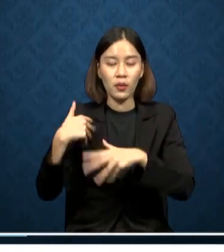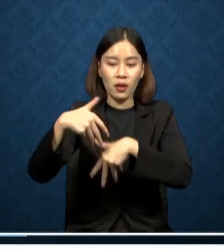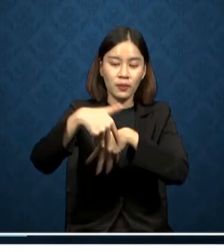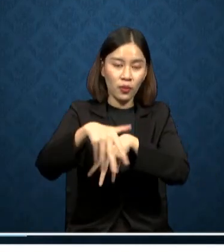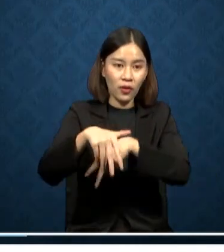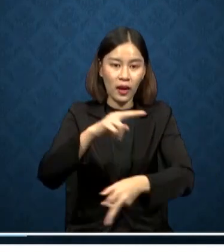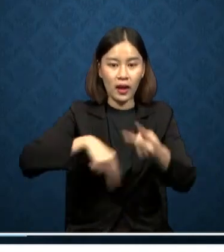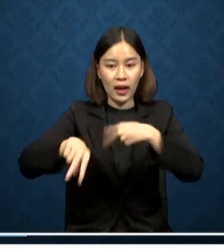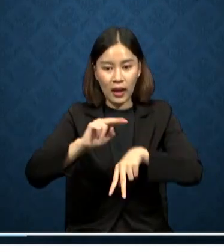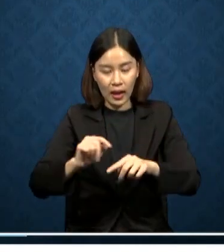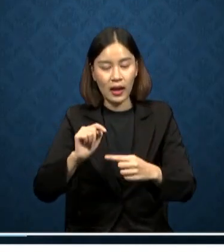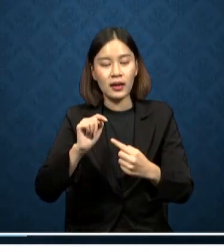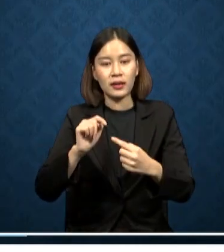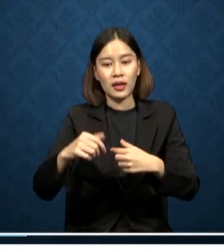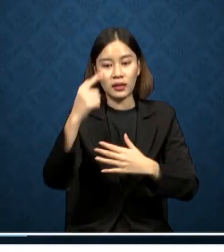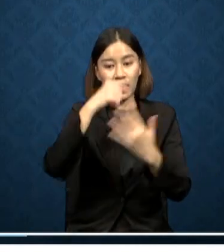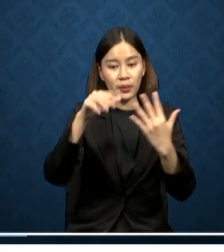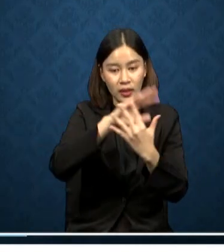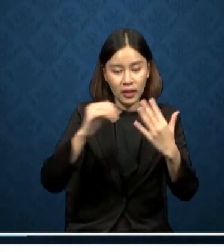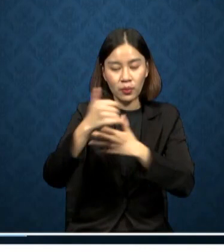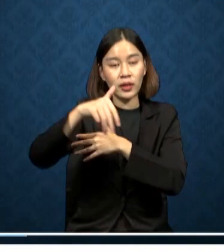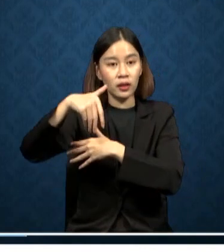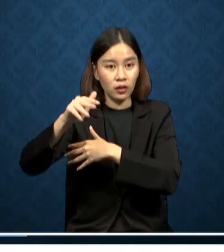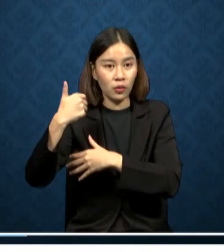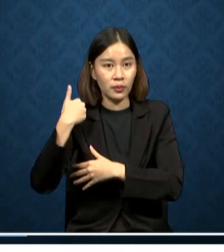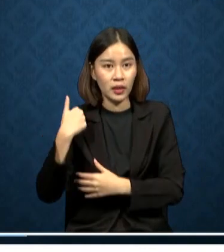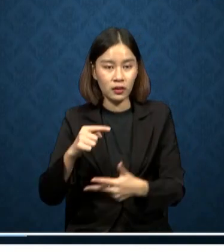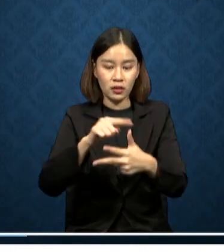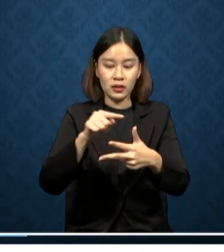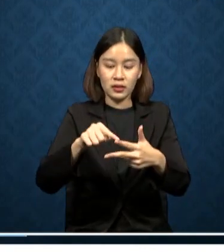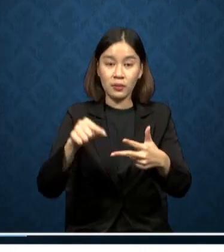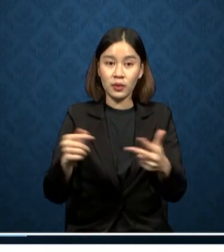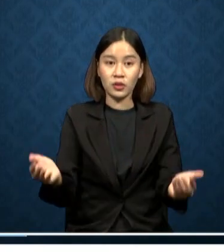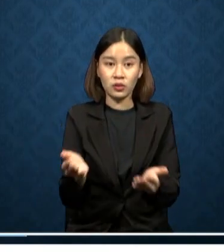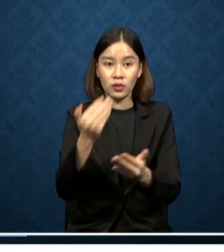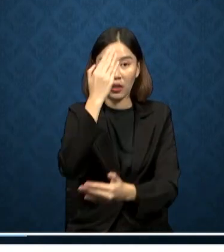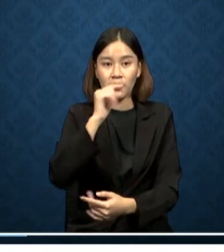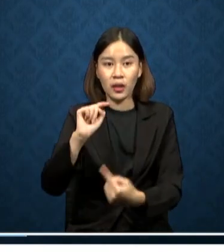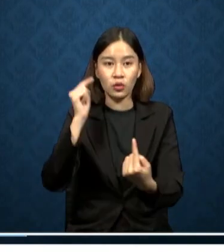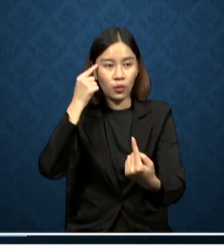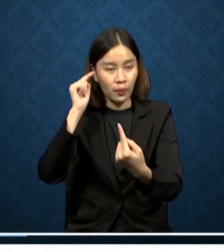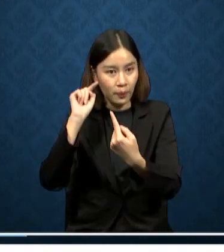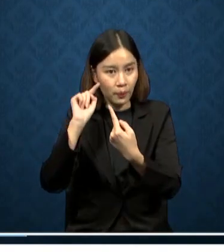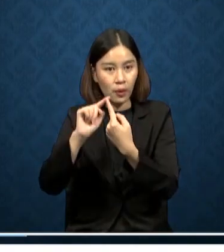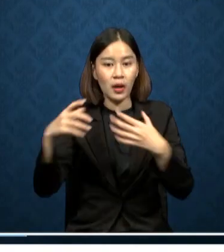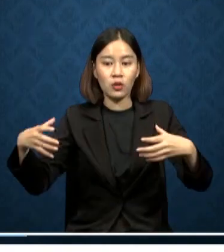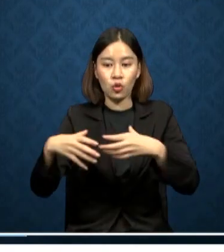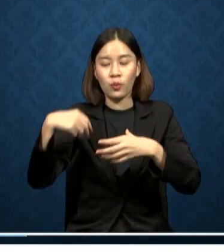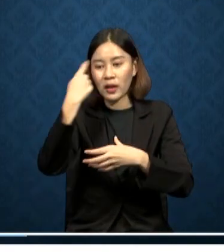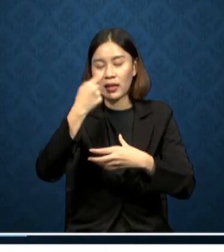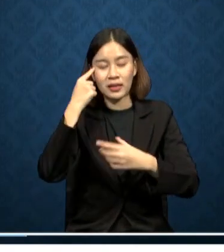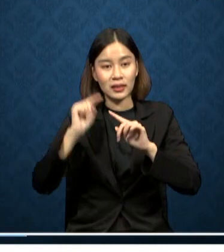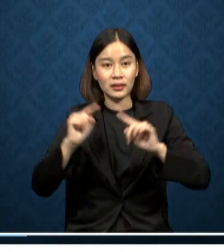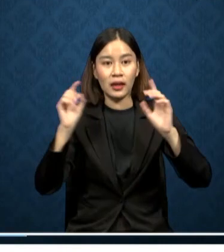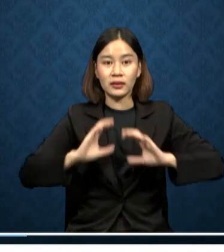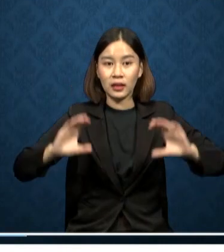รวมทั้ใประเทศและนานาชาติการคัเคื่สาพแวทางนี้เพื่อนำไปสูกเปาหมายสงสุดของกลุมผเห็ตจัรัยคื